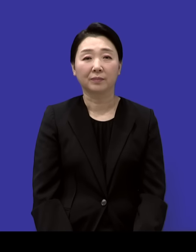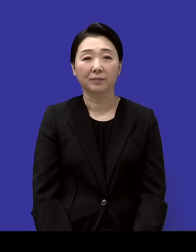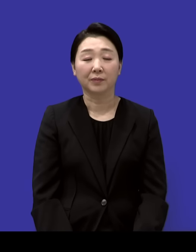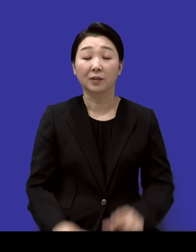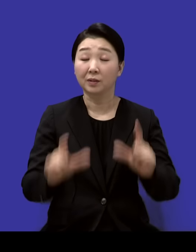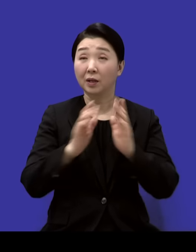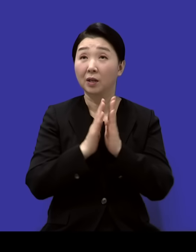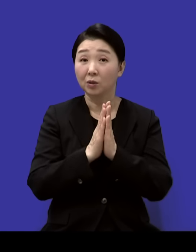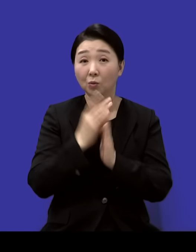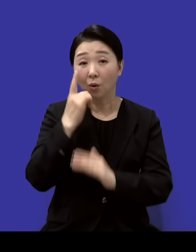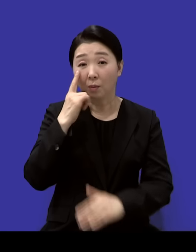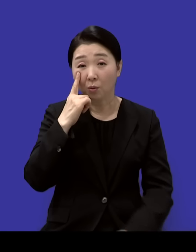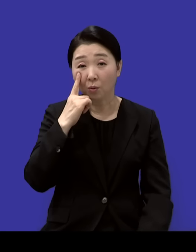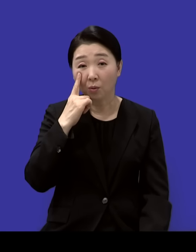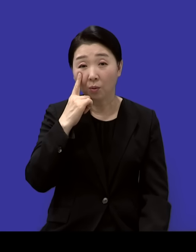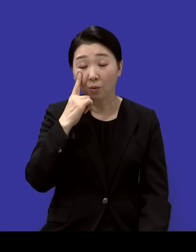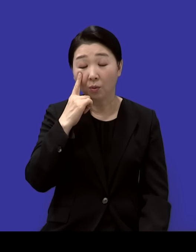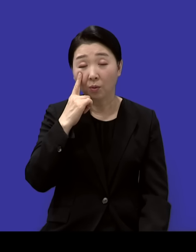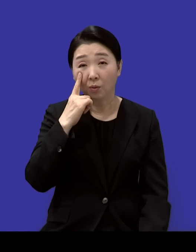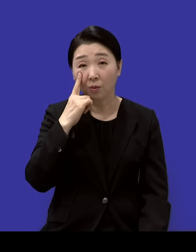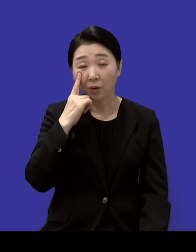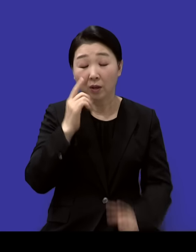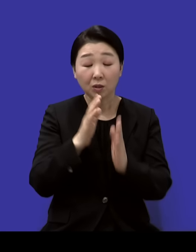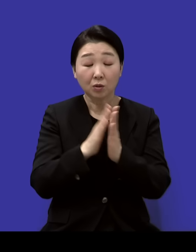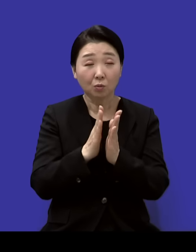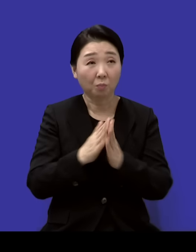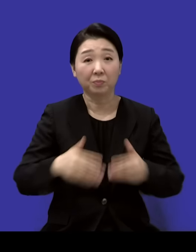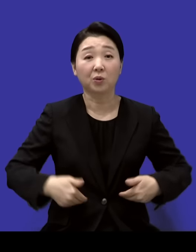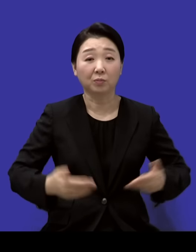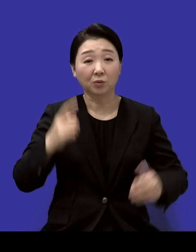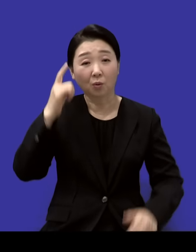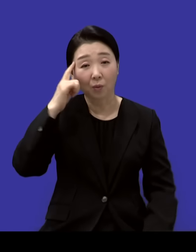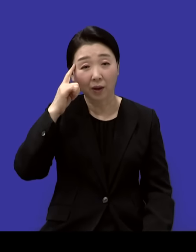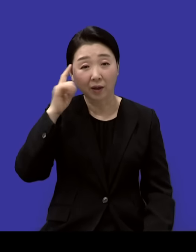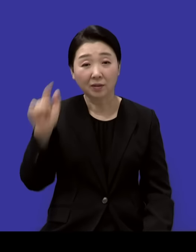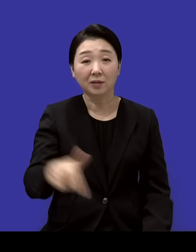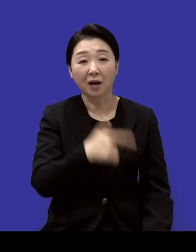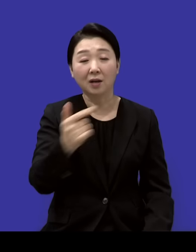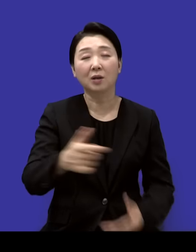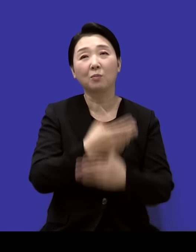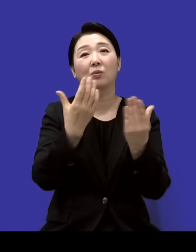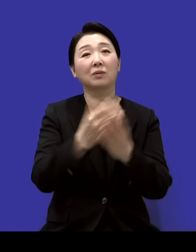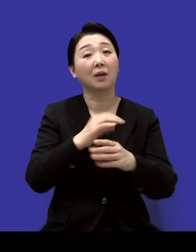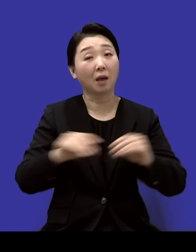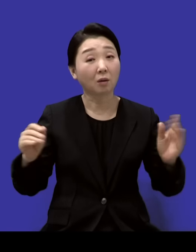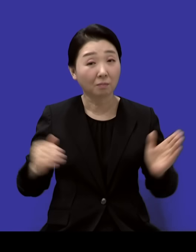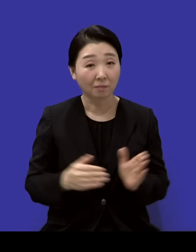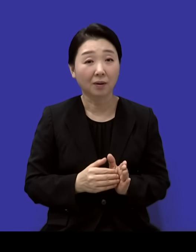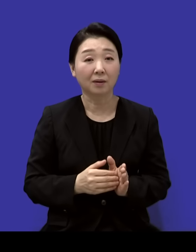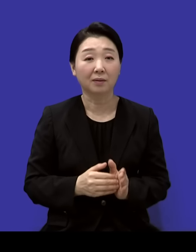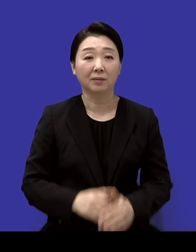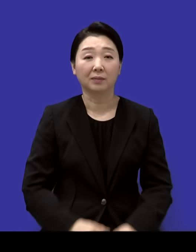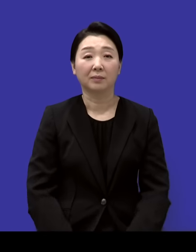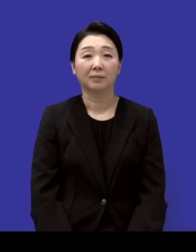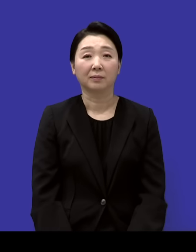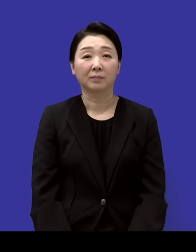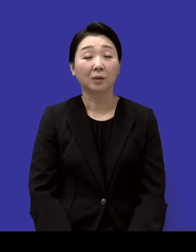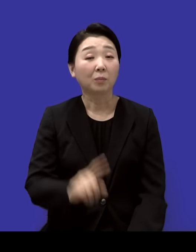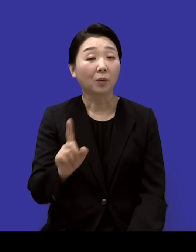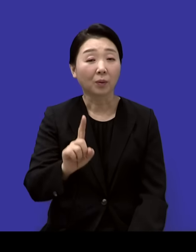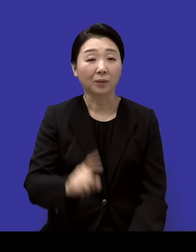딱 기도하고 더 이상 할 일이 없어진 거예요. 기도할 일이. 왜냐하면 그 하루에 모든 게 해결이 됐던 해결됐어요? 사건이 나타났거든요.